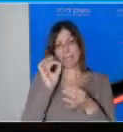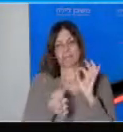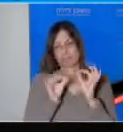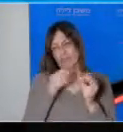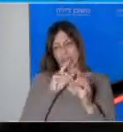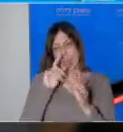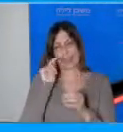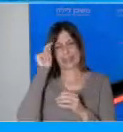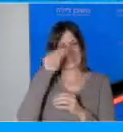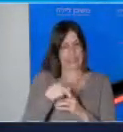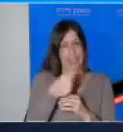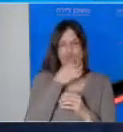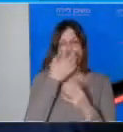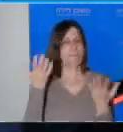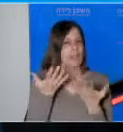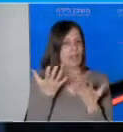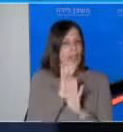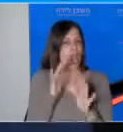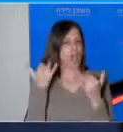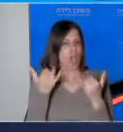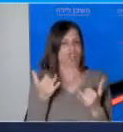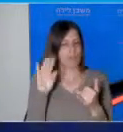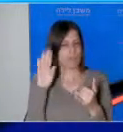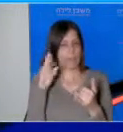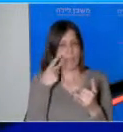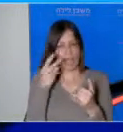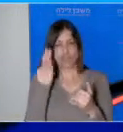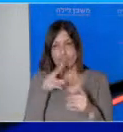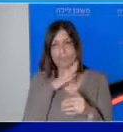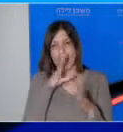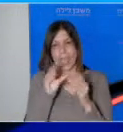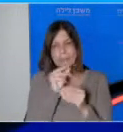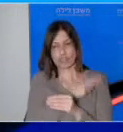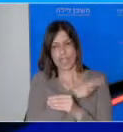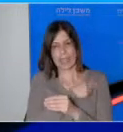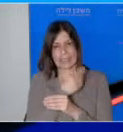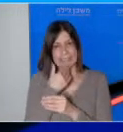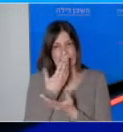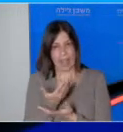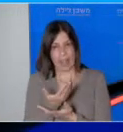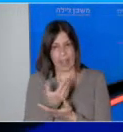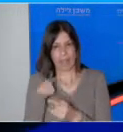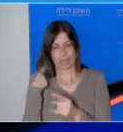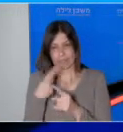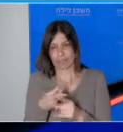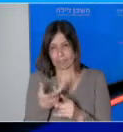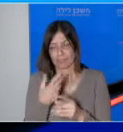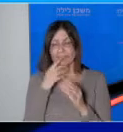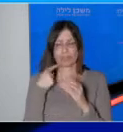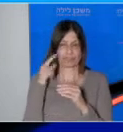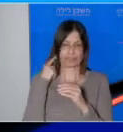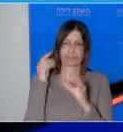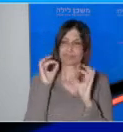והשאלה, מה קרה רק עכשיו בנימין נתניהו גילה שיש בעיה משטרת ישראל? תראה, תשמע, האמת